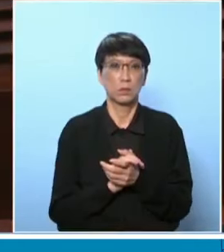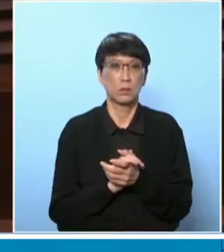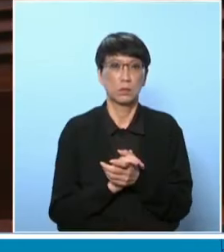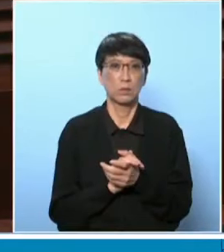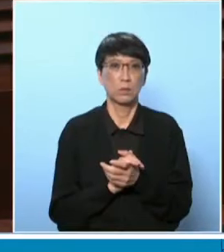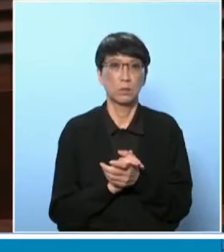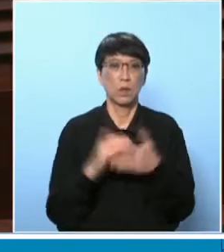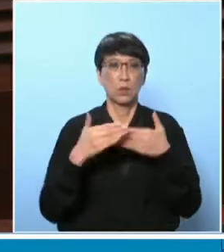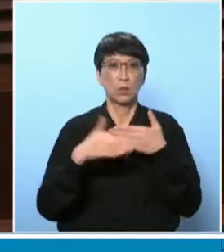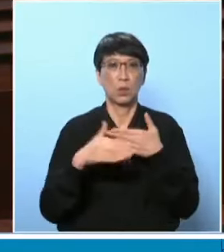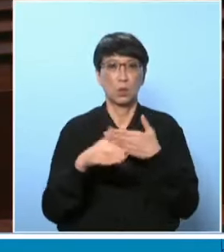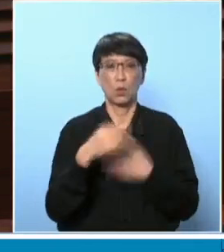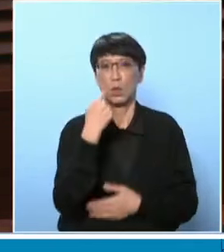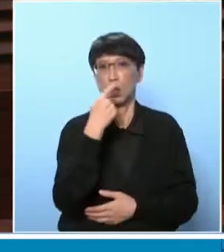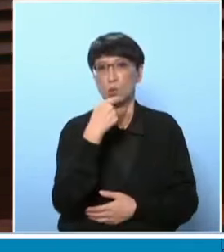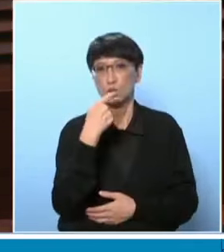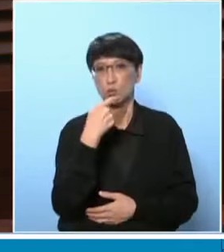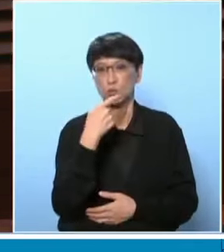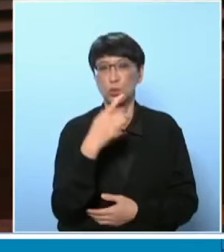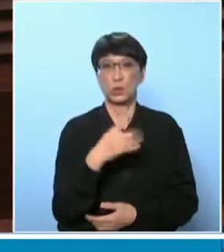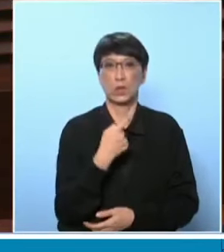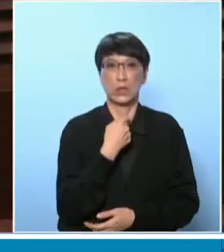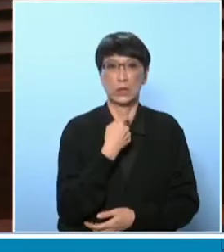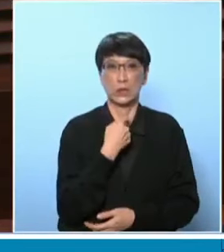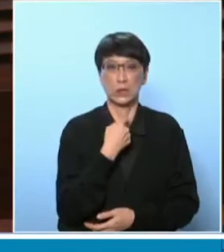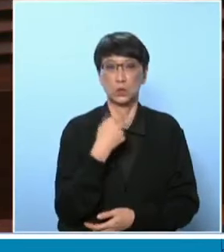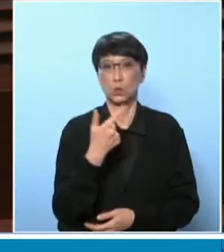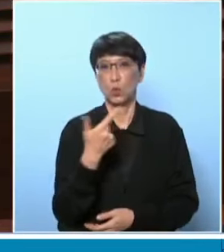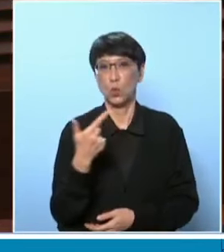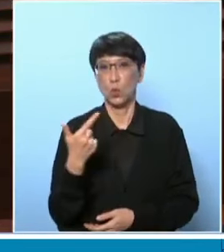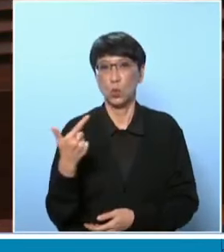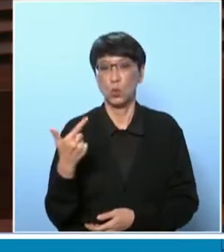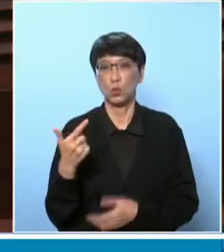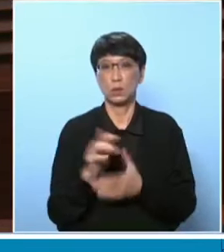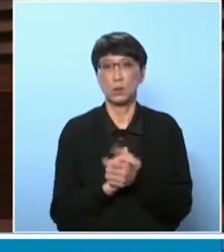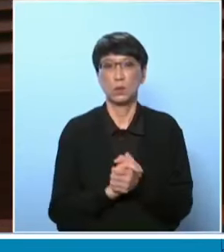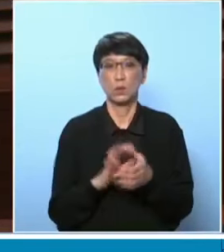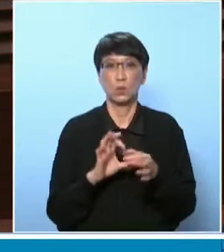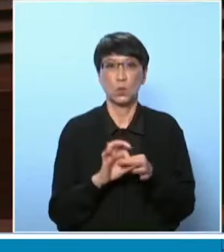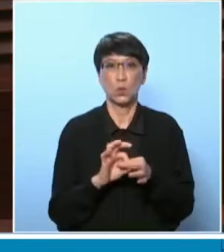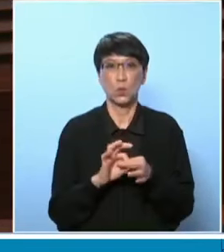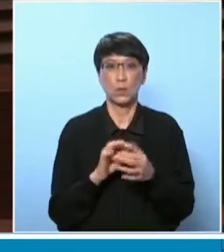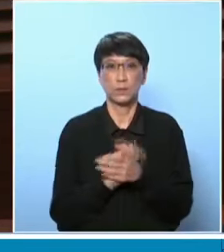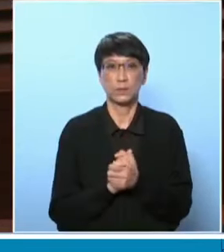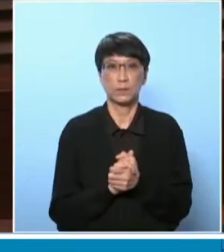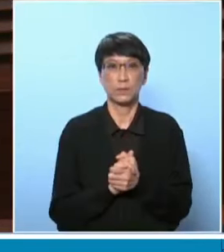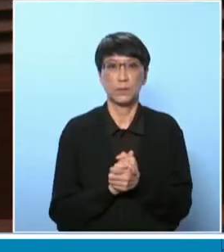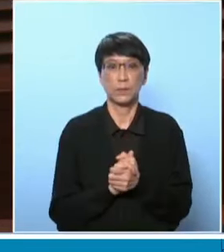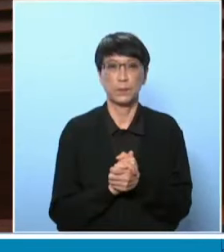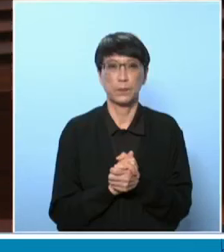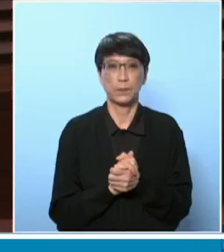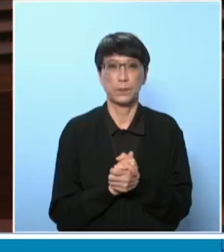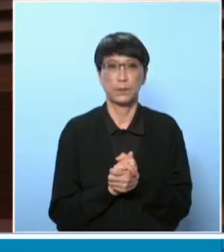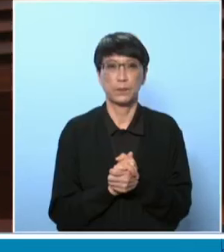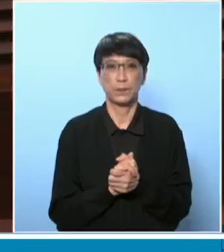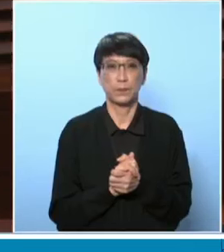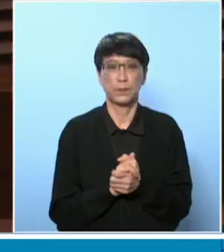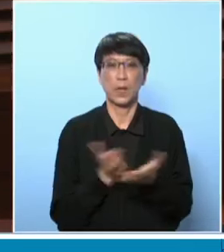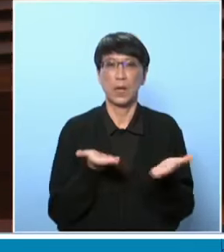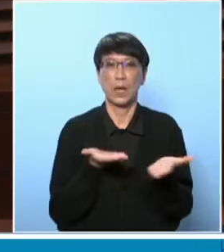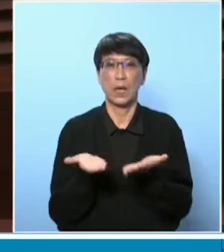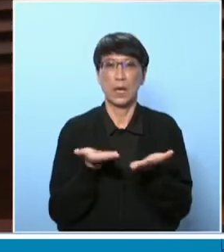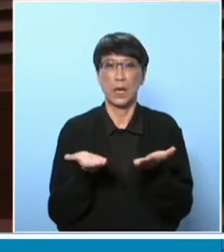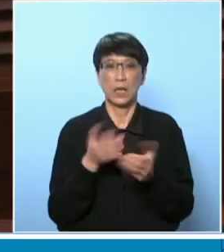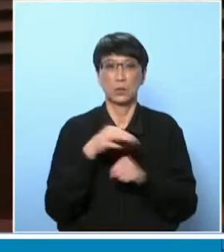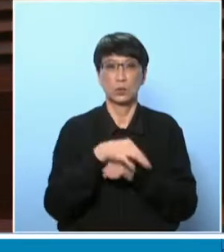多種外國嘅語言咧，其實我哋都需要好多即係對嗰個唔同客